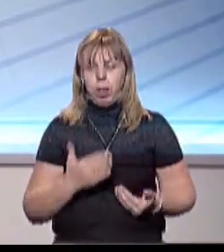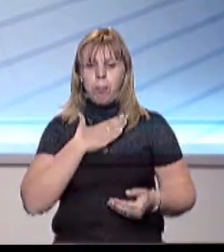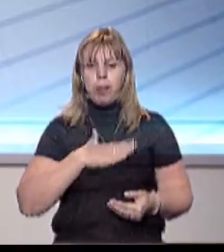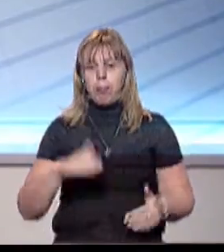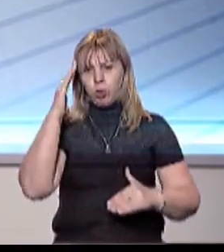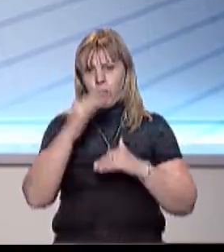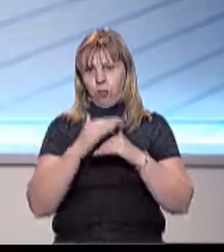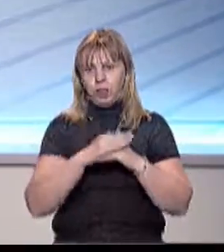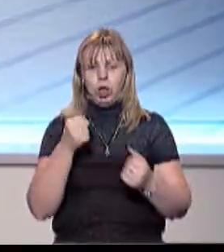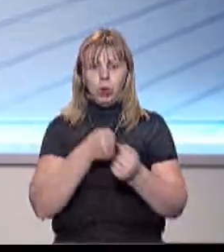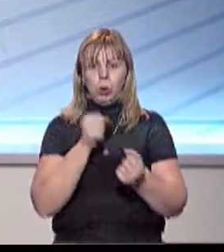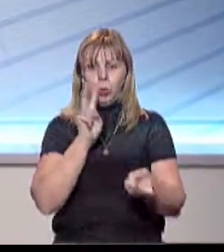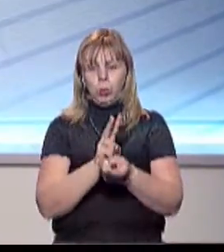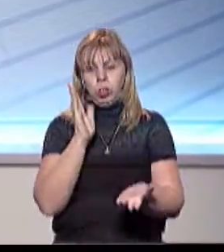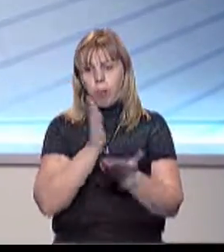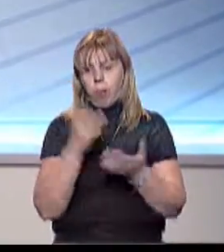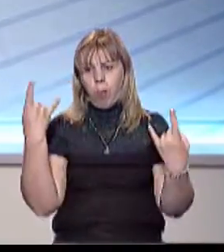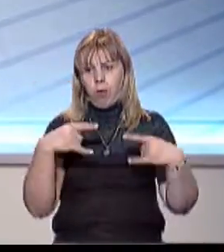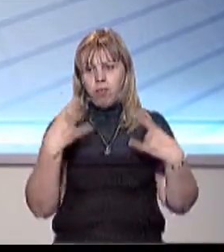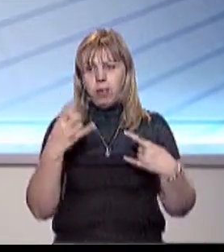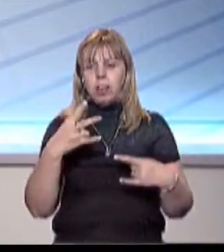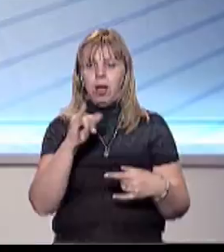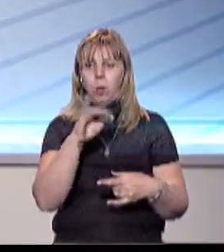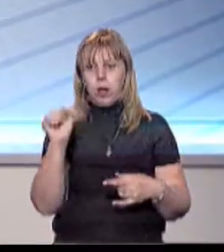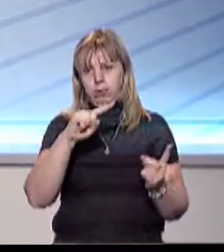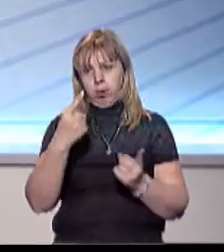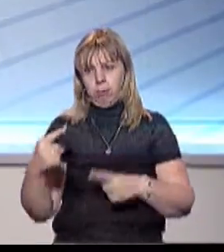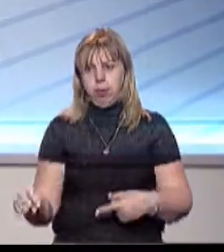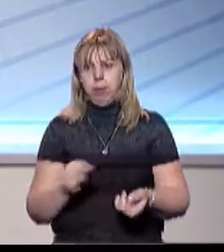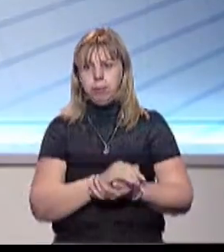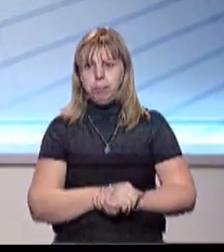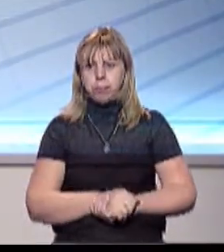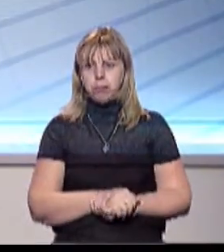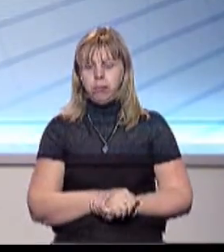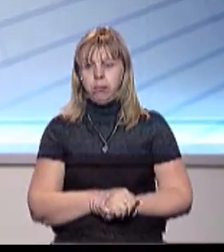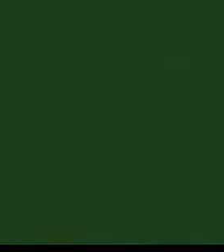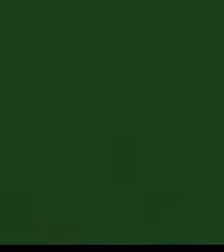Приємного вечора і до зустрічі в прямому ефірі на телеканалі UA Закарпаття.